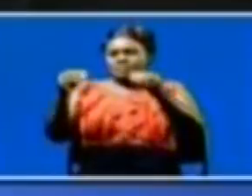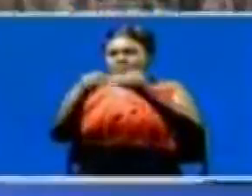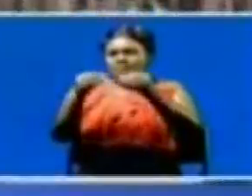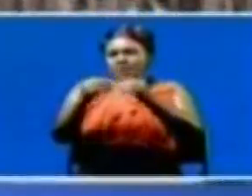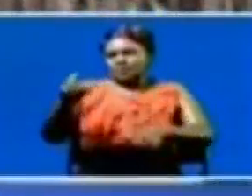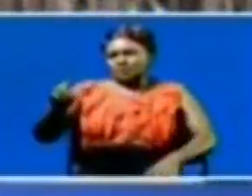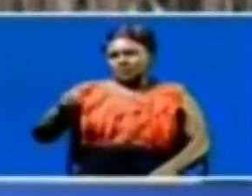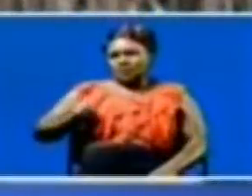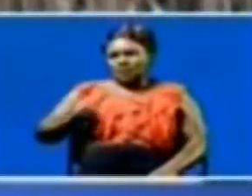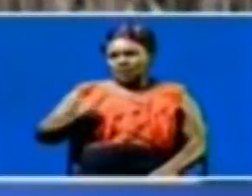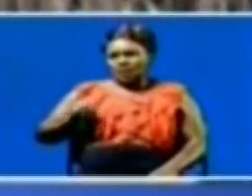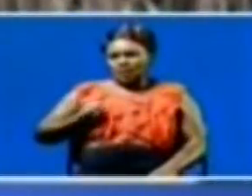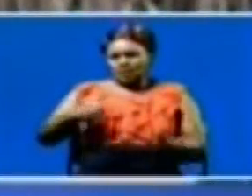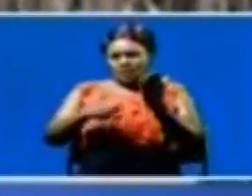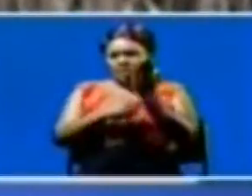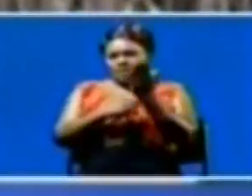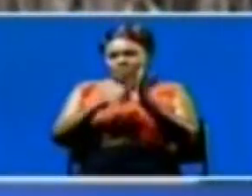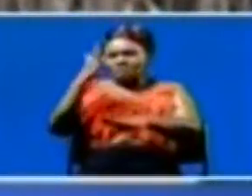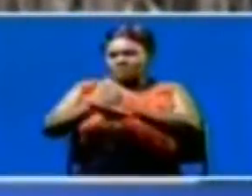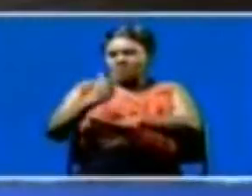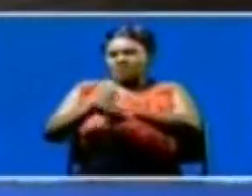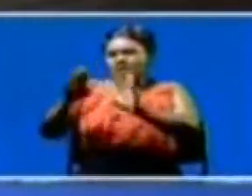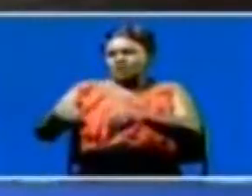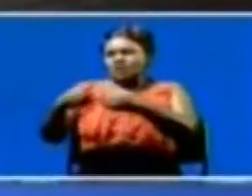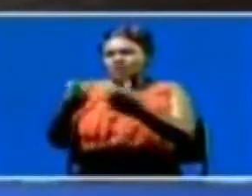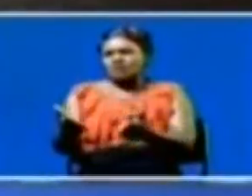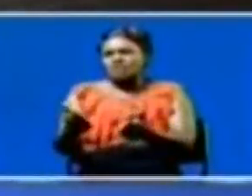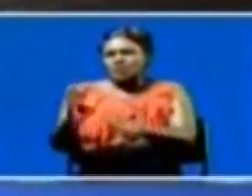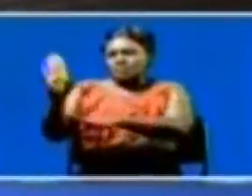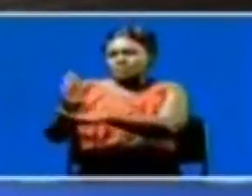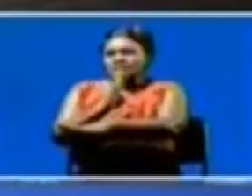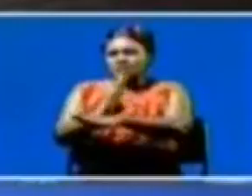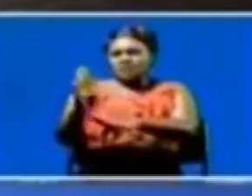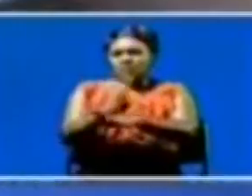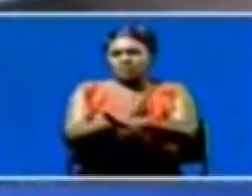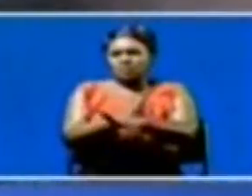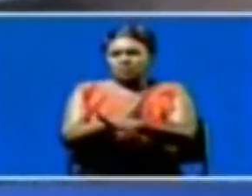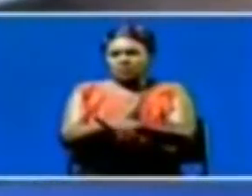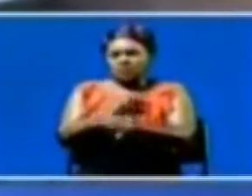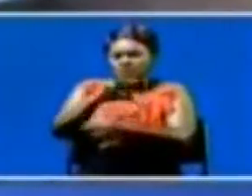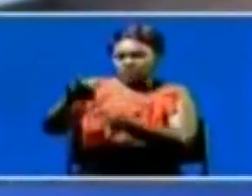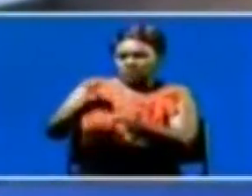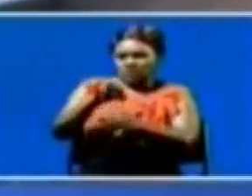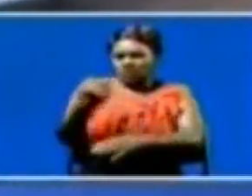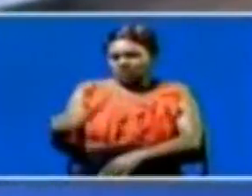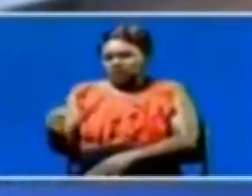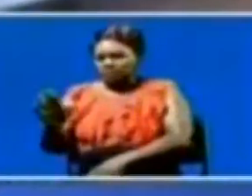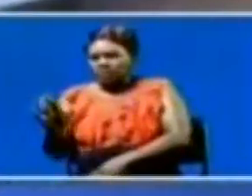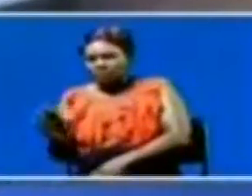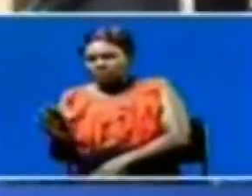tunakutana na msichana tuliombandika jina Sadia, akiwa katika pilka pilka za kuandaa kiamsha kinywa kwa wadogo wake